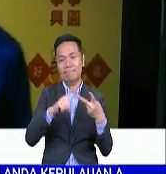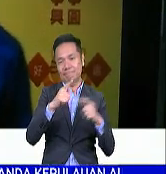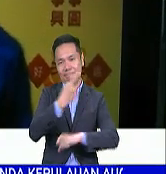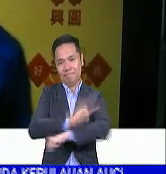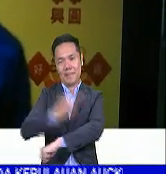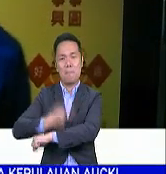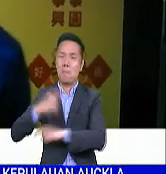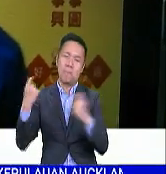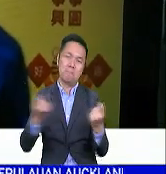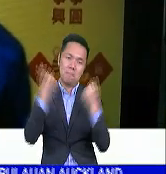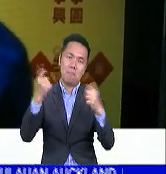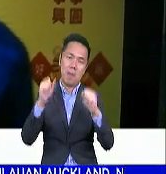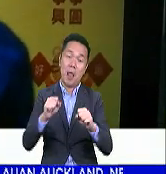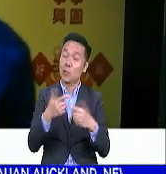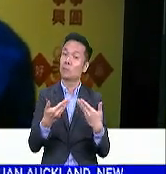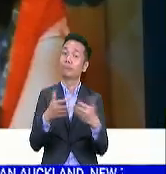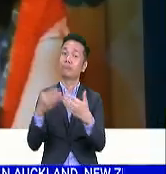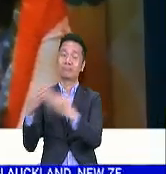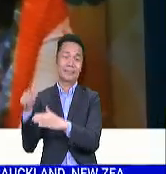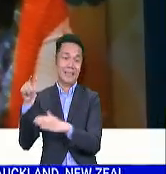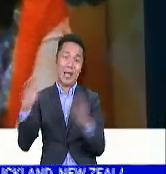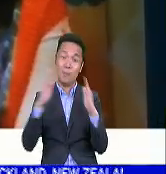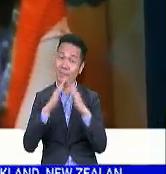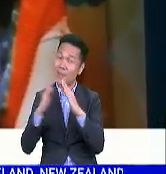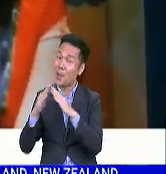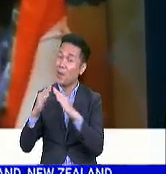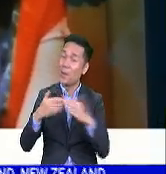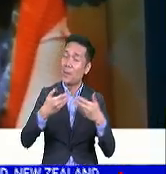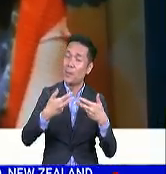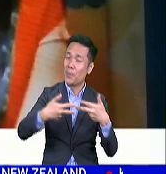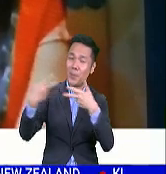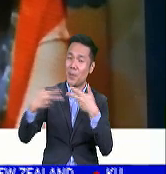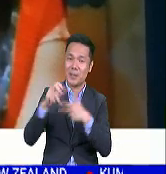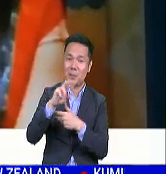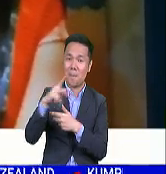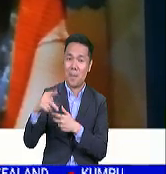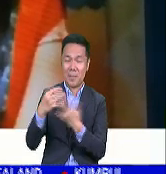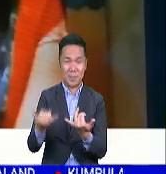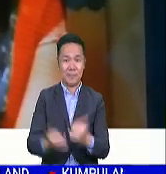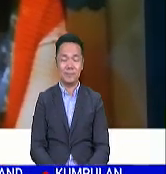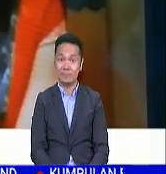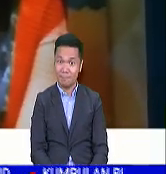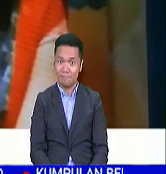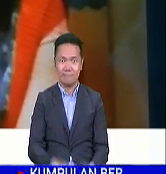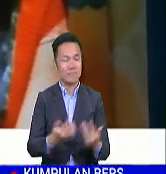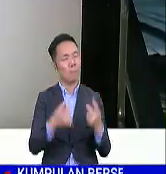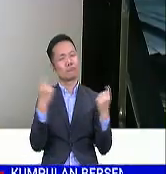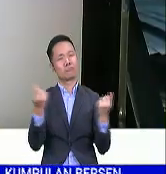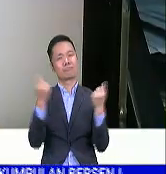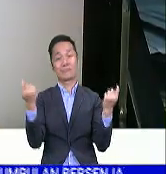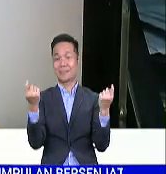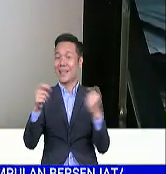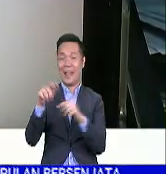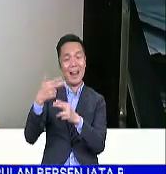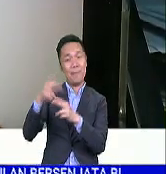Beliau berkata demikian semasa rumah terbuka Tahun Baru Cina secara maya SUPP hari ini. Dalam majlis sama, Datuk